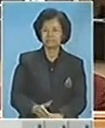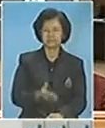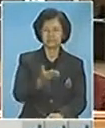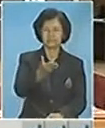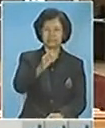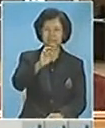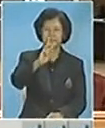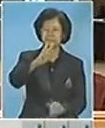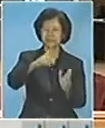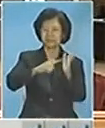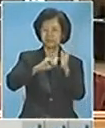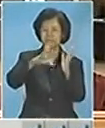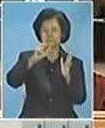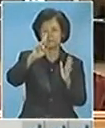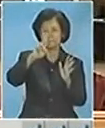เชิญครับท่านวชระเพชรทองครับ